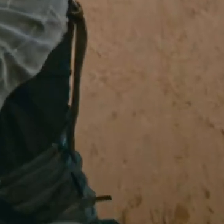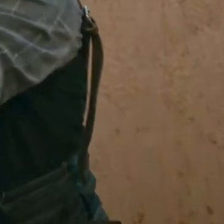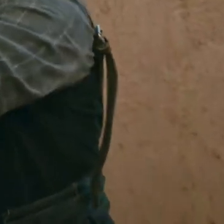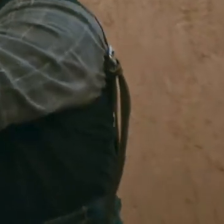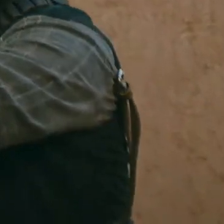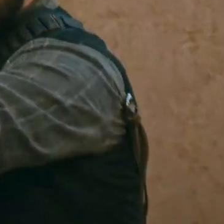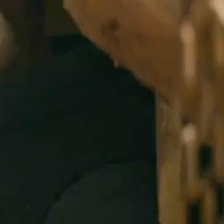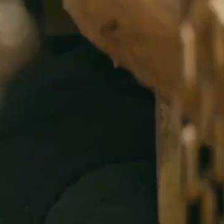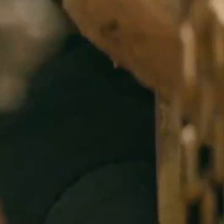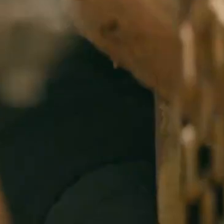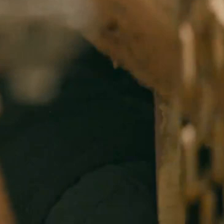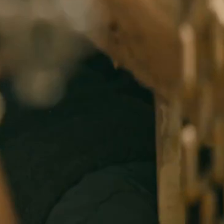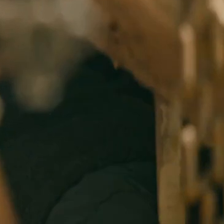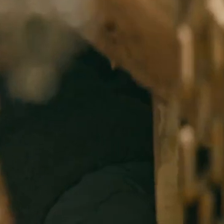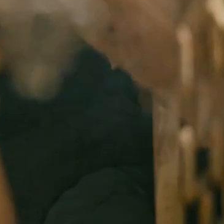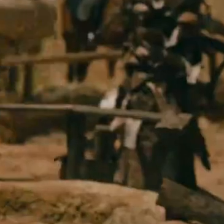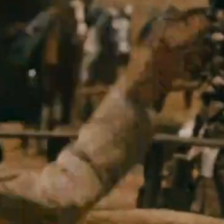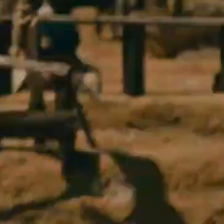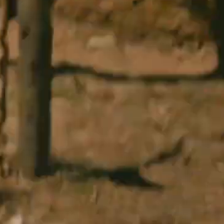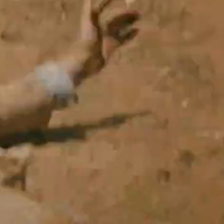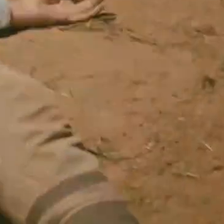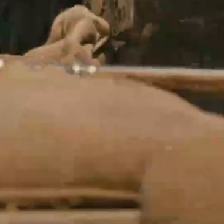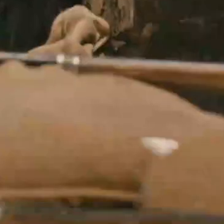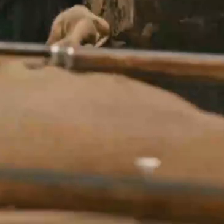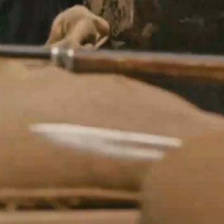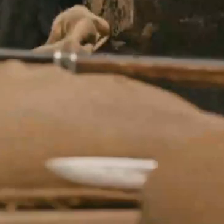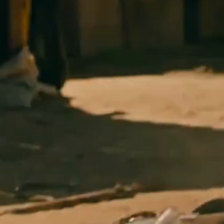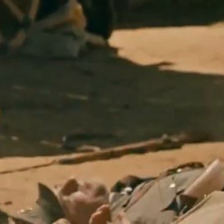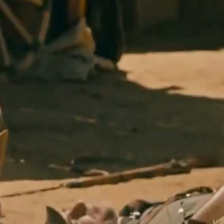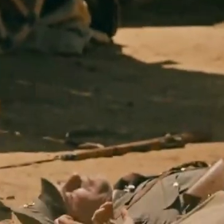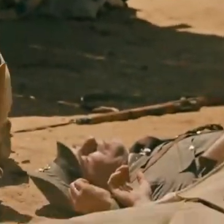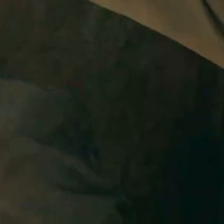Mehmet ile Ali aynı anda nişan aldı. Bir İngiliz'i daha vurdular.